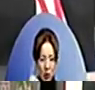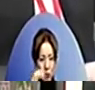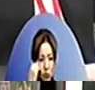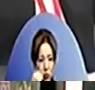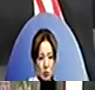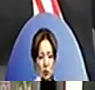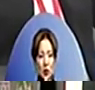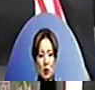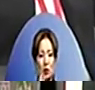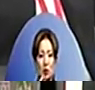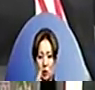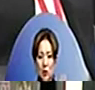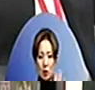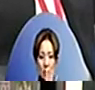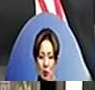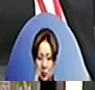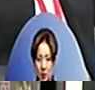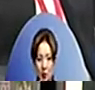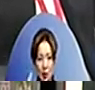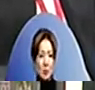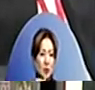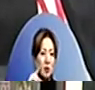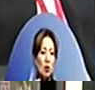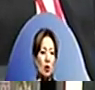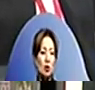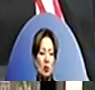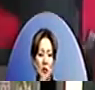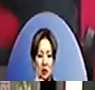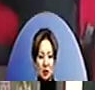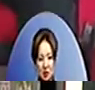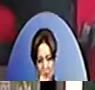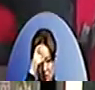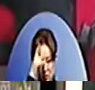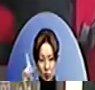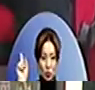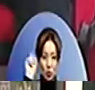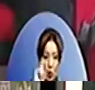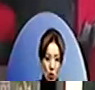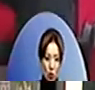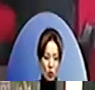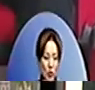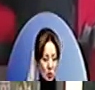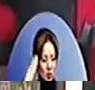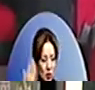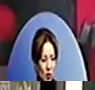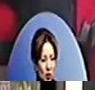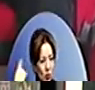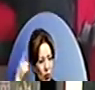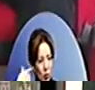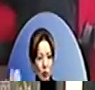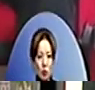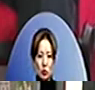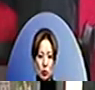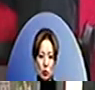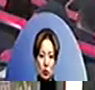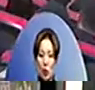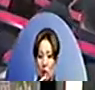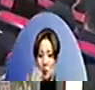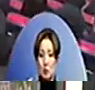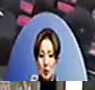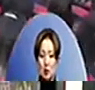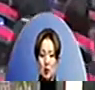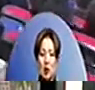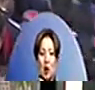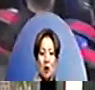88 настай, хамгийн залуу 28 настай эрдэмтэн оролцож өөрсдийн санал бодлыг солилцож байсан юм а. Мөн академич Наран Гэрэл